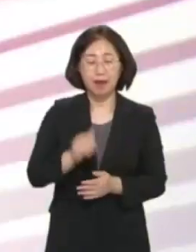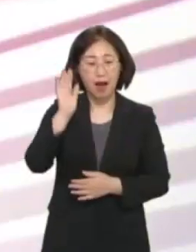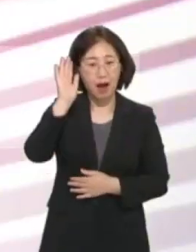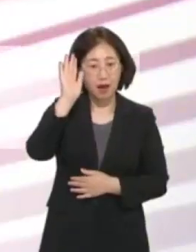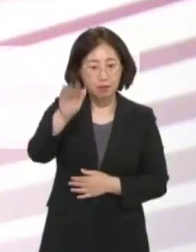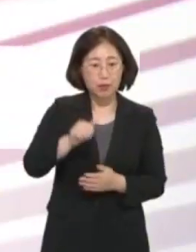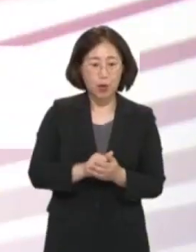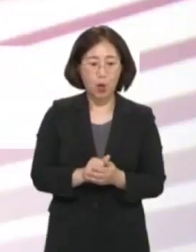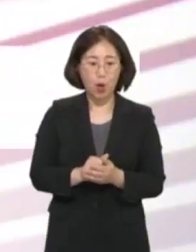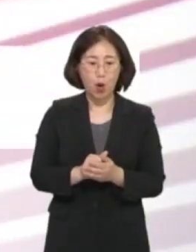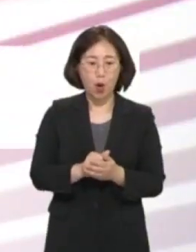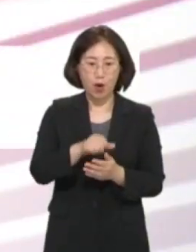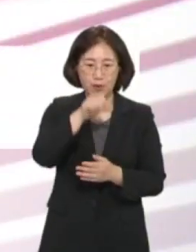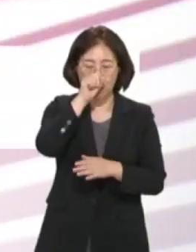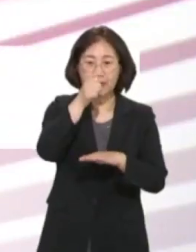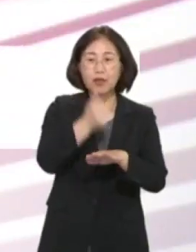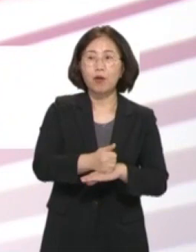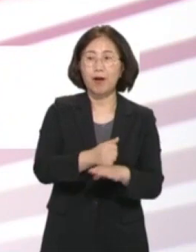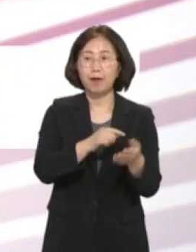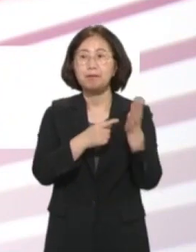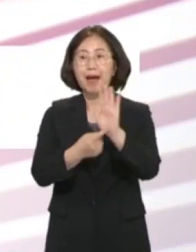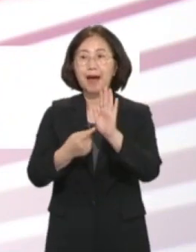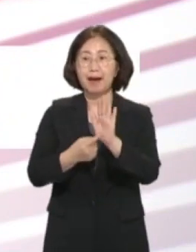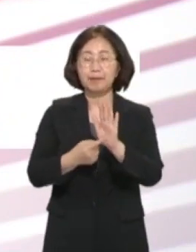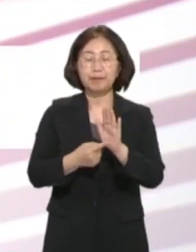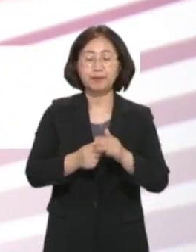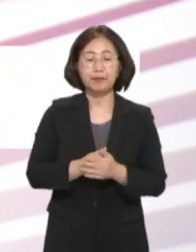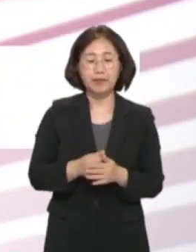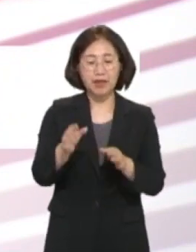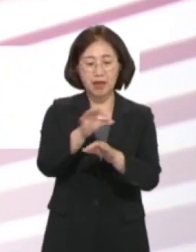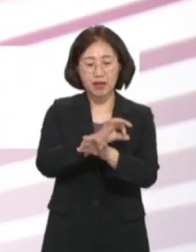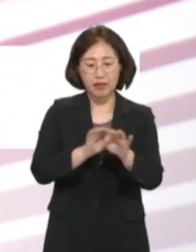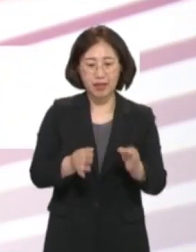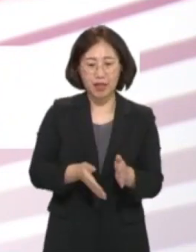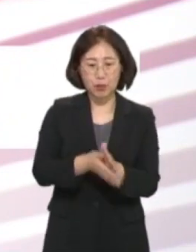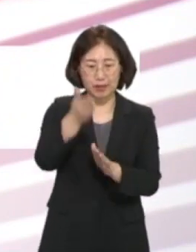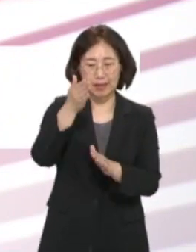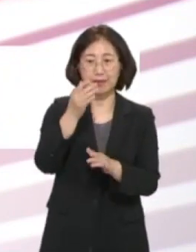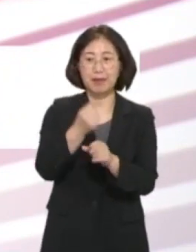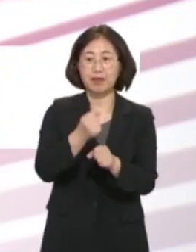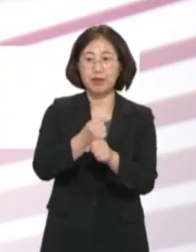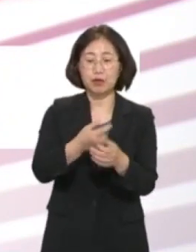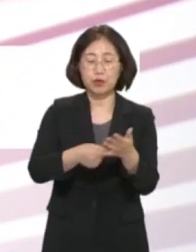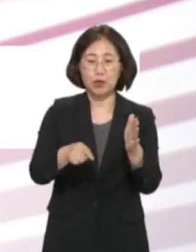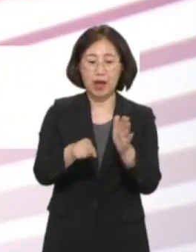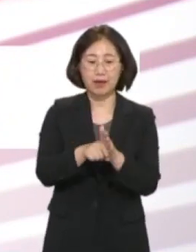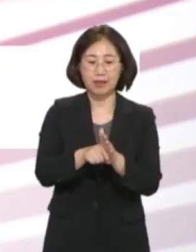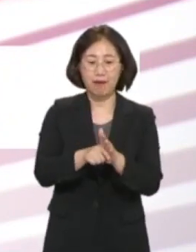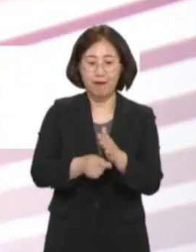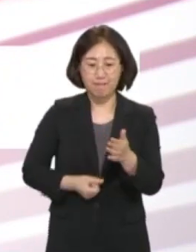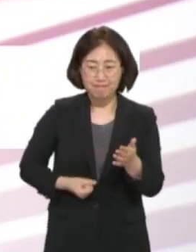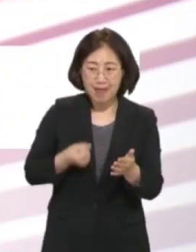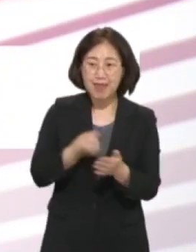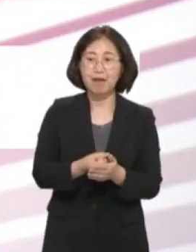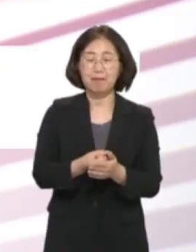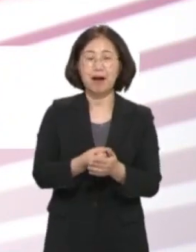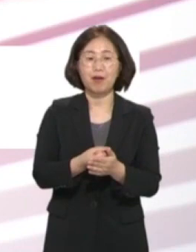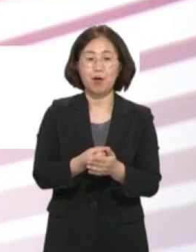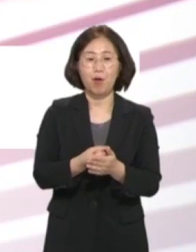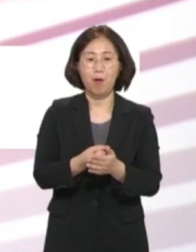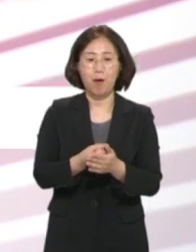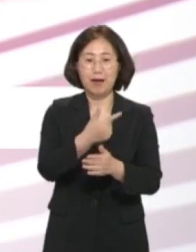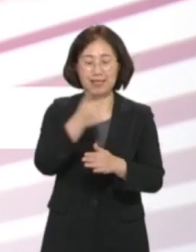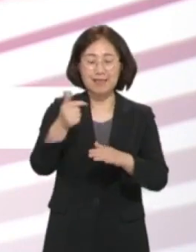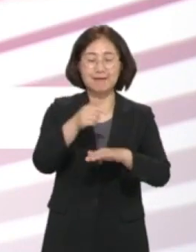계속 결과로 말씀드리겠습니다 인류 경제도시 대전을 향해 대담하고 담대하고